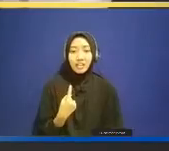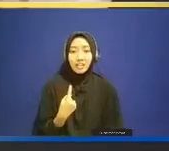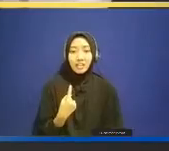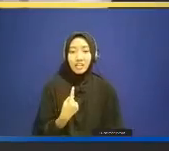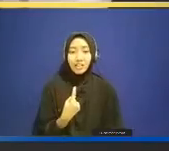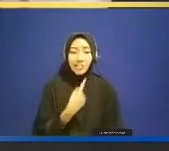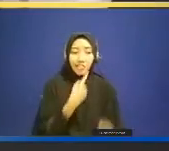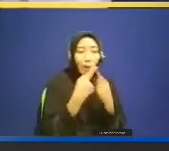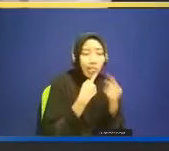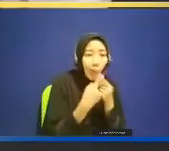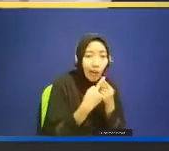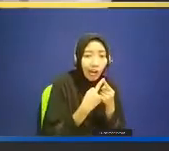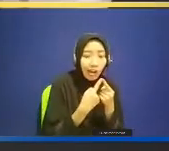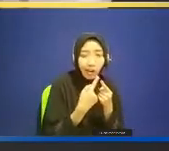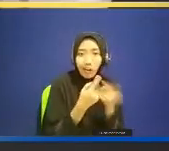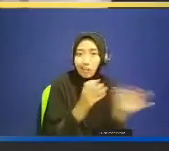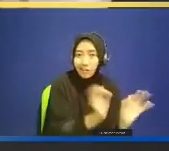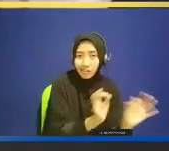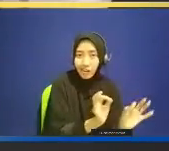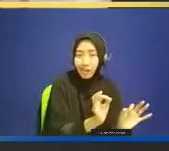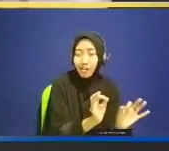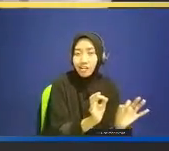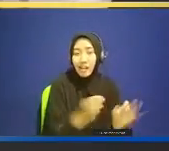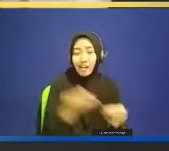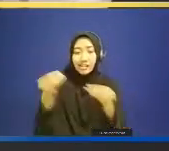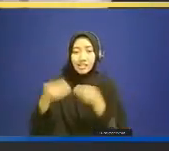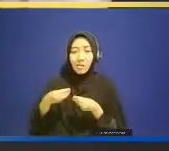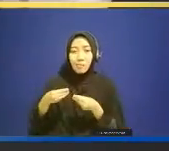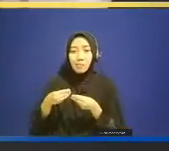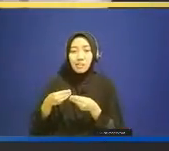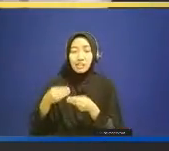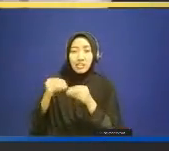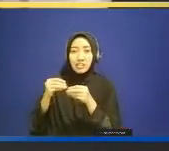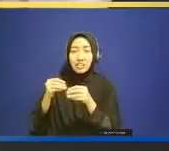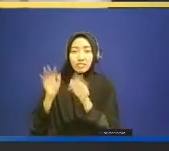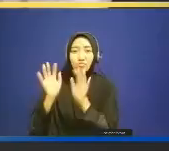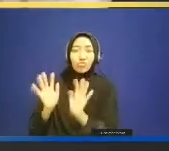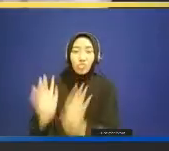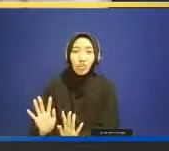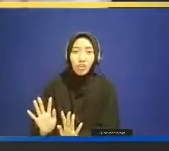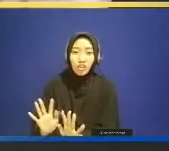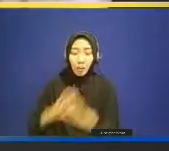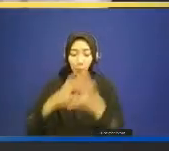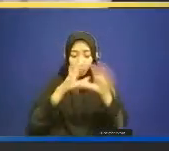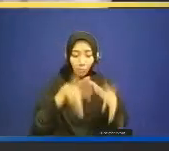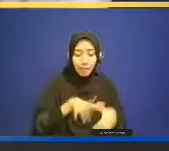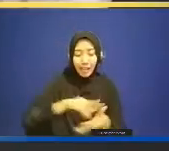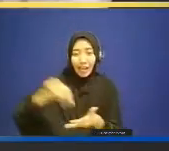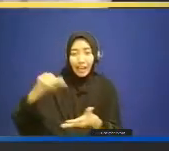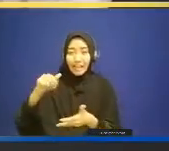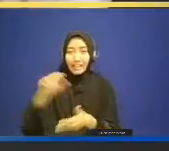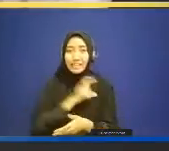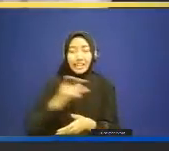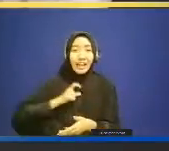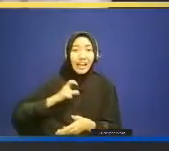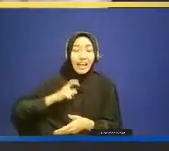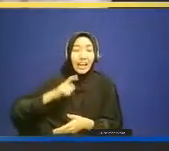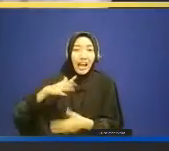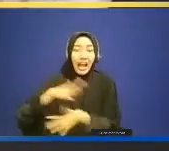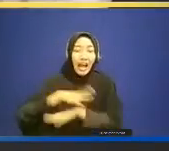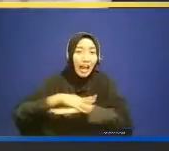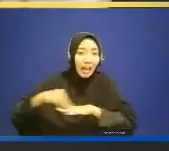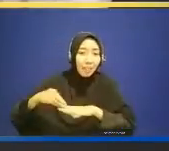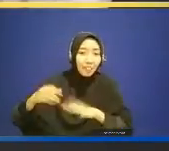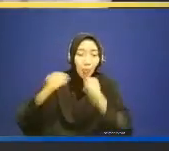kompromi kepada oligarki jadi yang dapat jangan itu itu sajalah bumi air dan kekayaan alam yang terkandung didalamnya